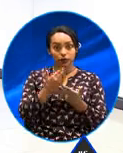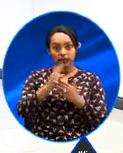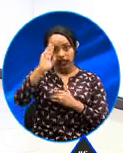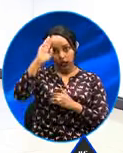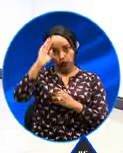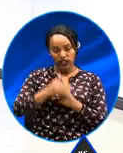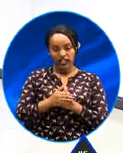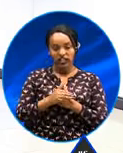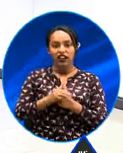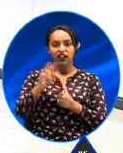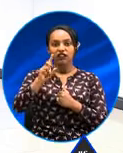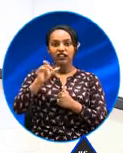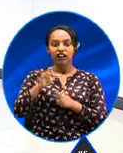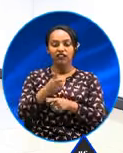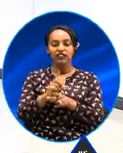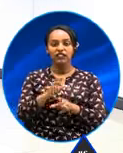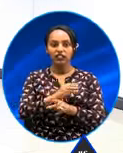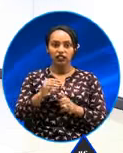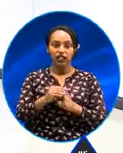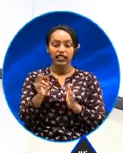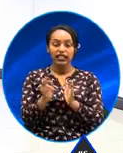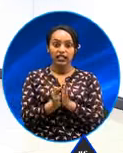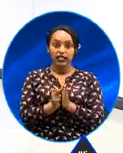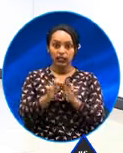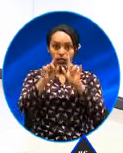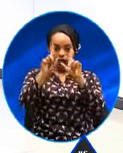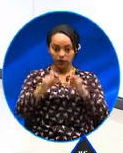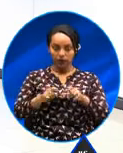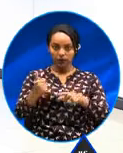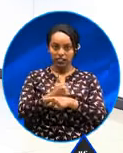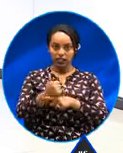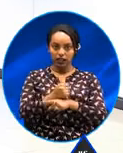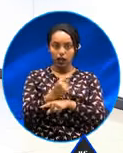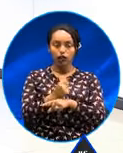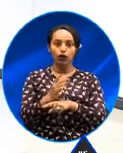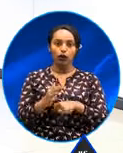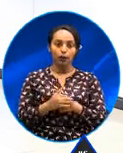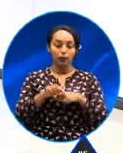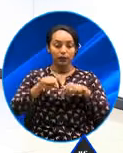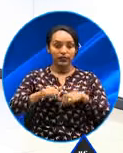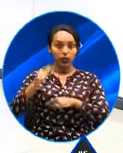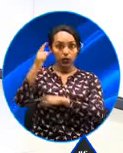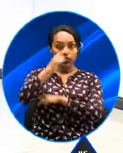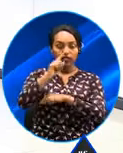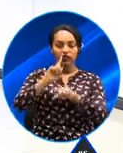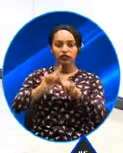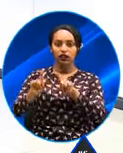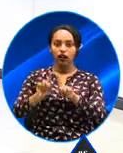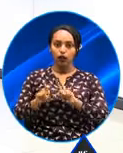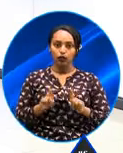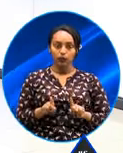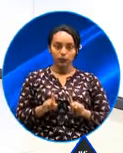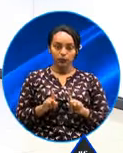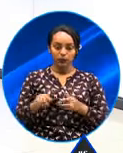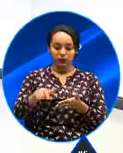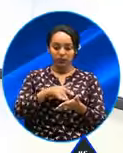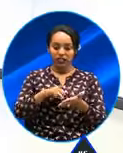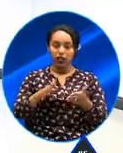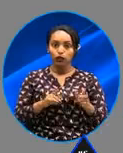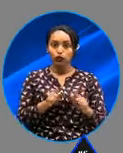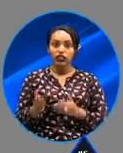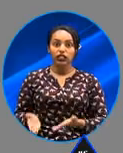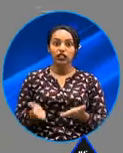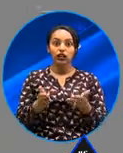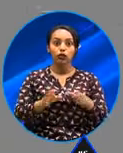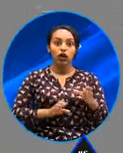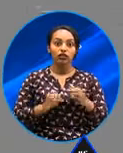አመሰግናለሁ ሳለ። የፌዴራል የፍትህና ህግ የምርምርና ስልጠና ኢንስቲትዩት በዛሬው ዕለት የተለያዩ ጥናቶች